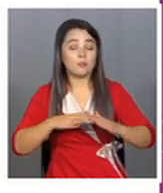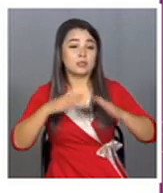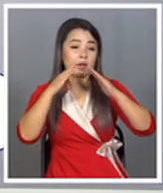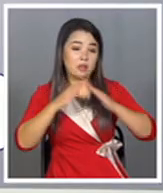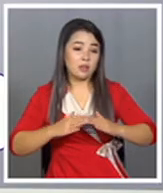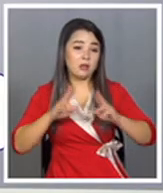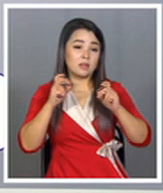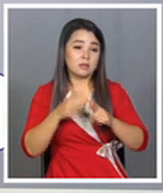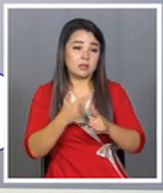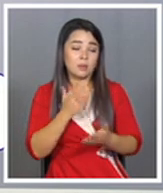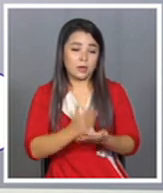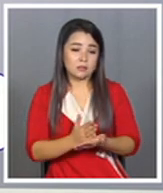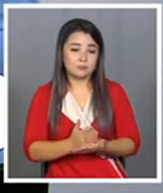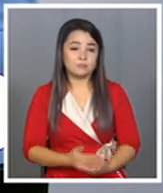жатады.